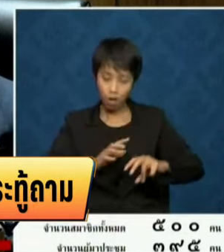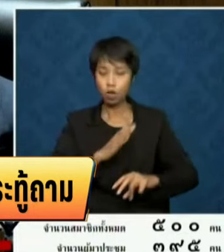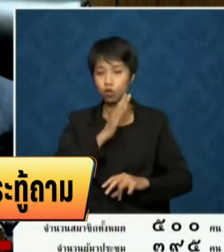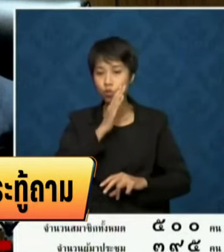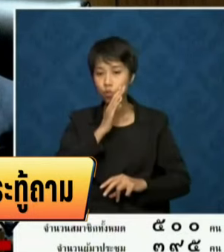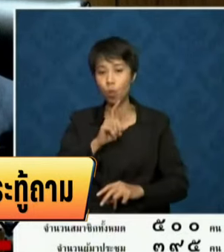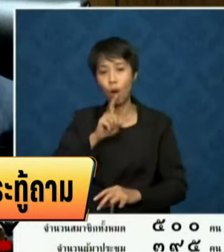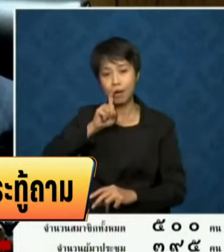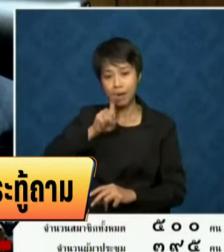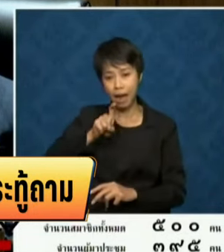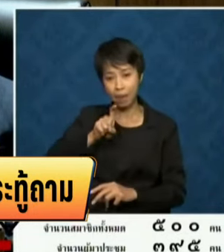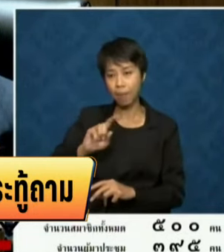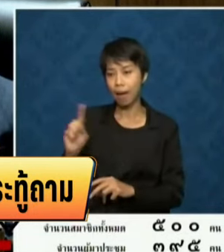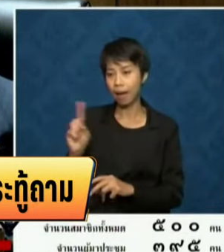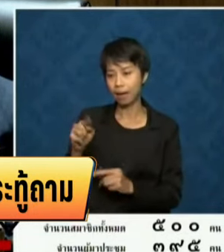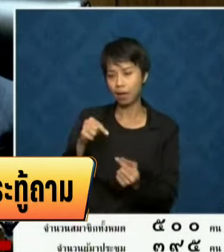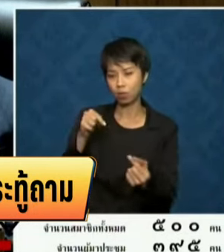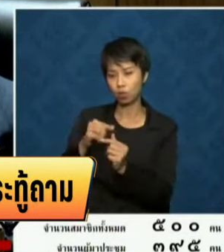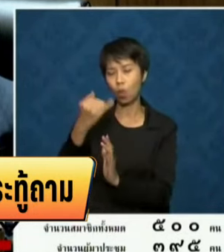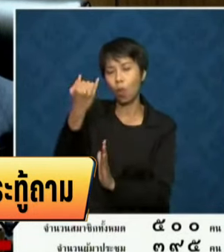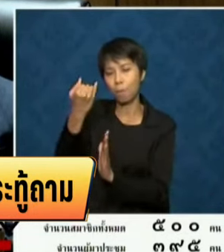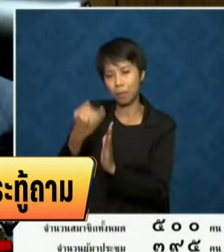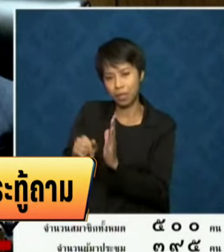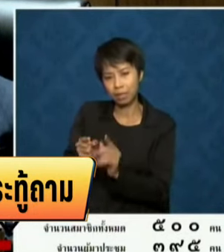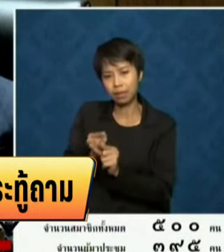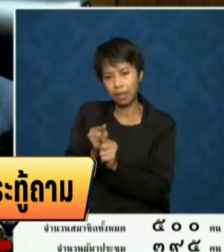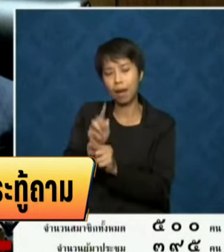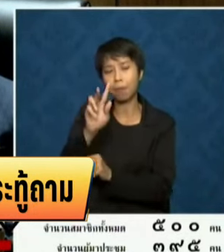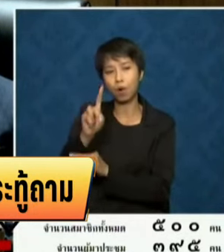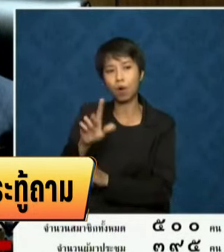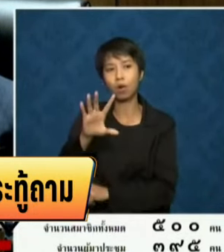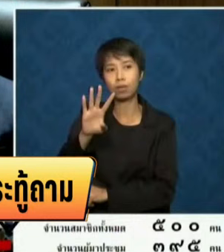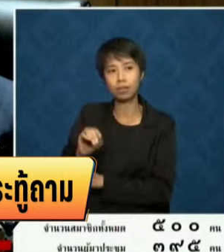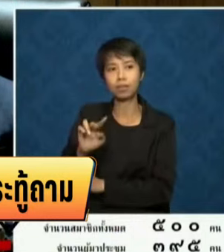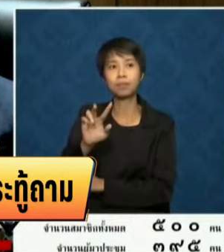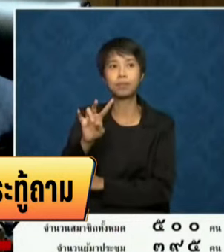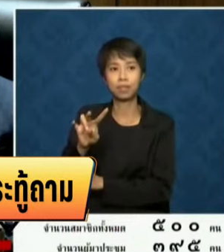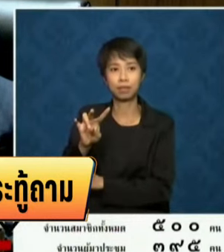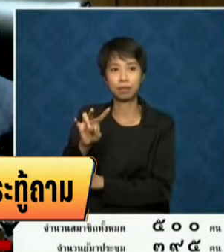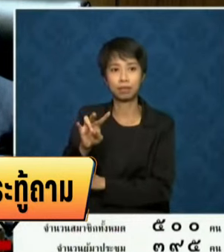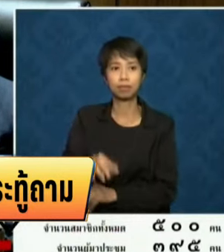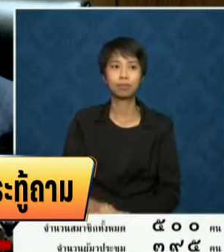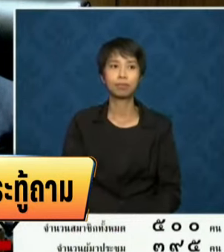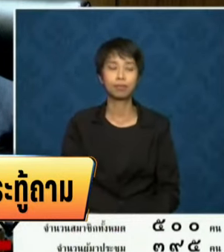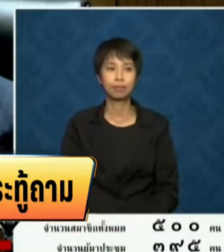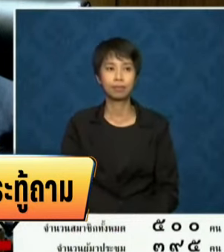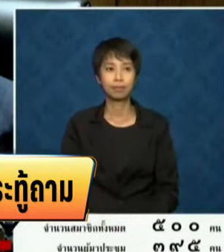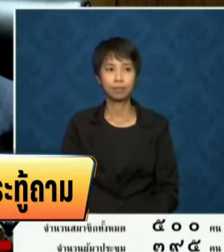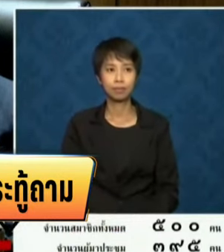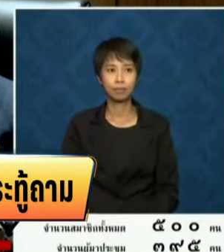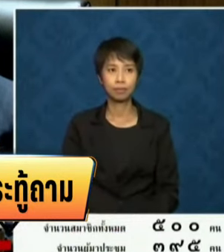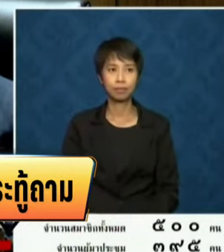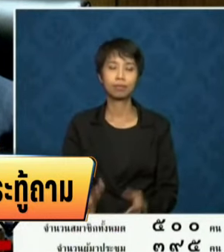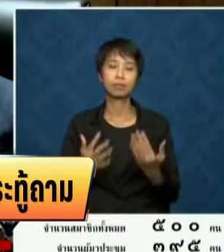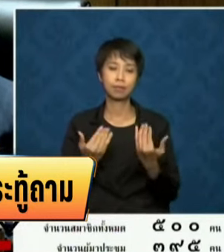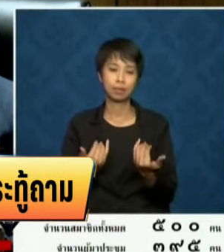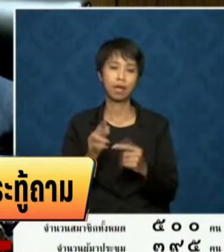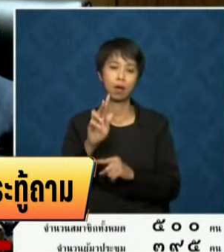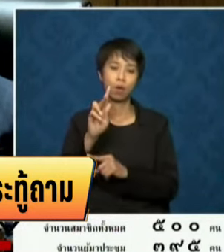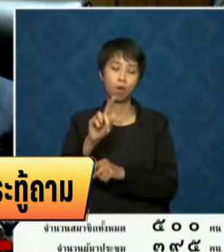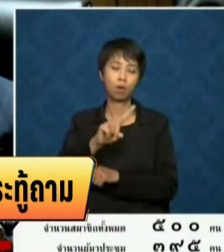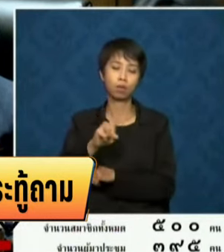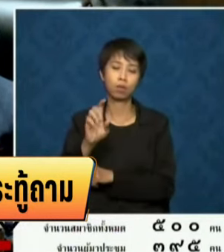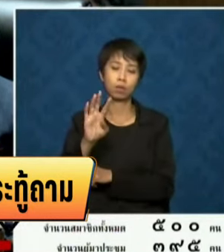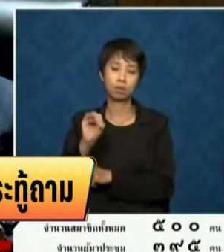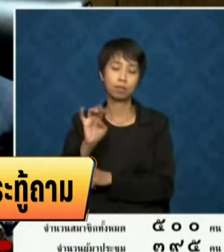เนื้อหาเลยประท้วงก่อนซะแล้วเนี่ยนะคะแต่ว่าก่อนที่ทางประธานสภาเองก็จะวินิจฉัยบอกว่าสามารถที่จะทำได้แต่หลังจากนั้นก็มีการประท้วง